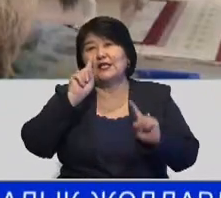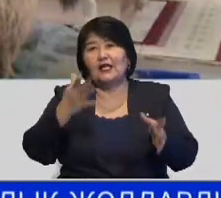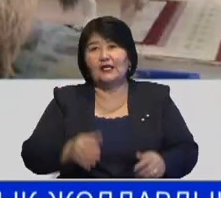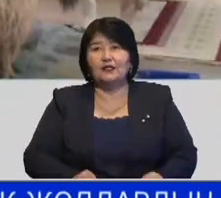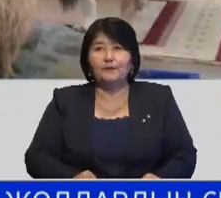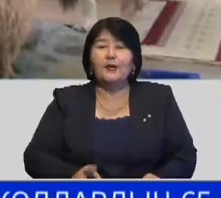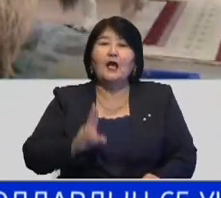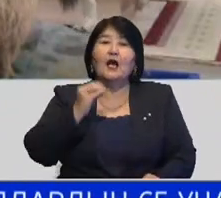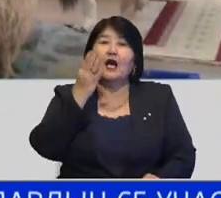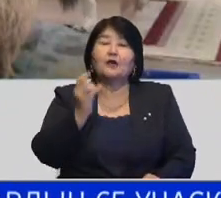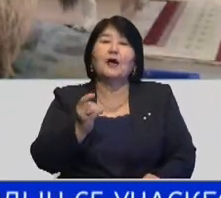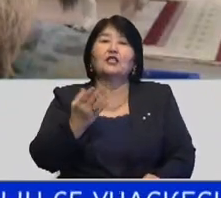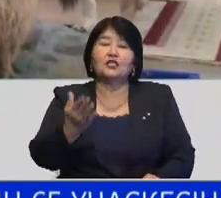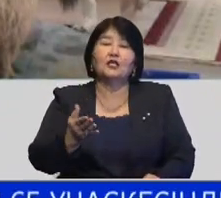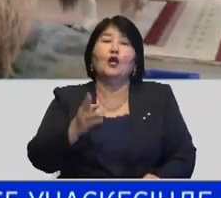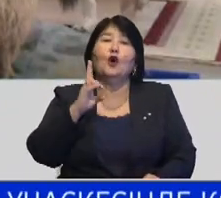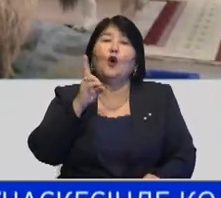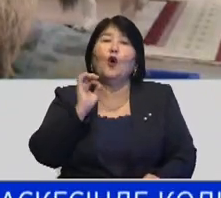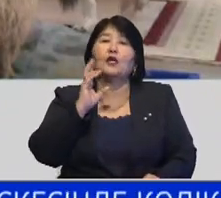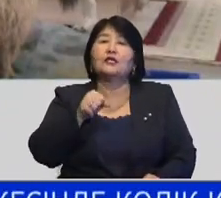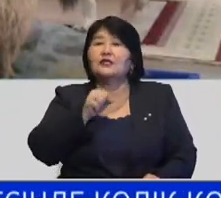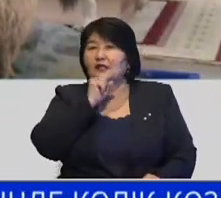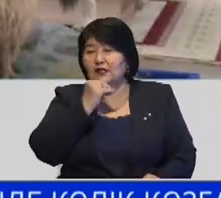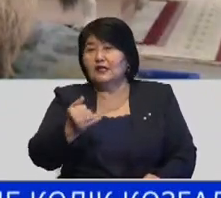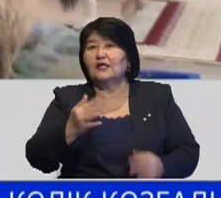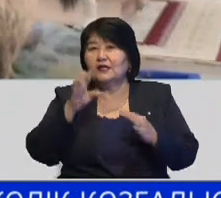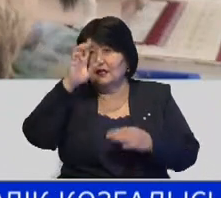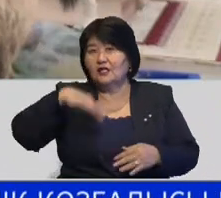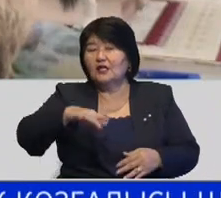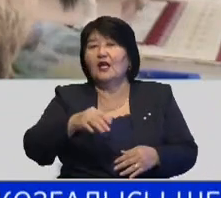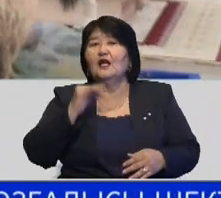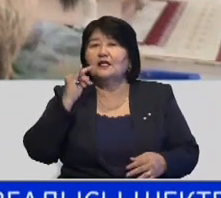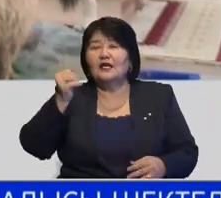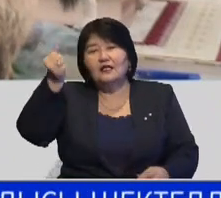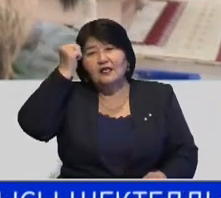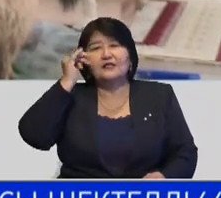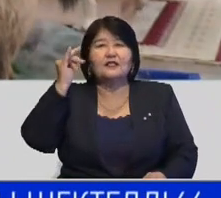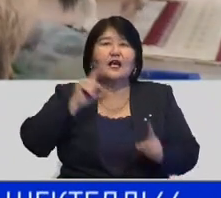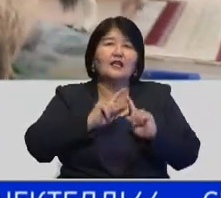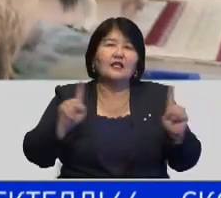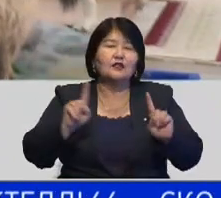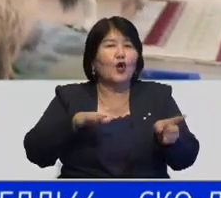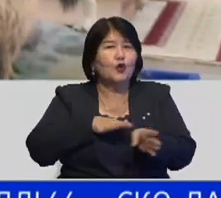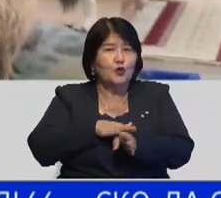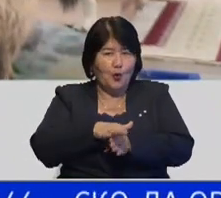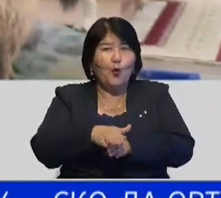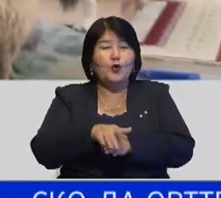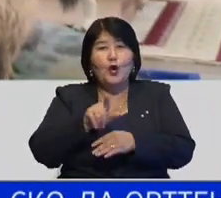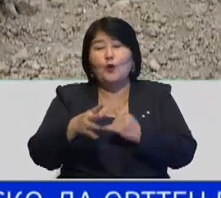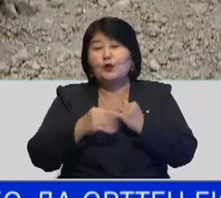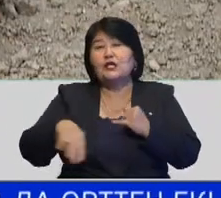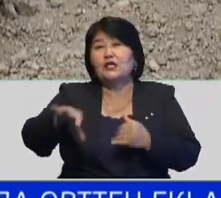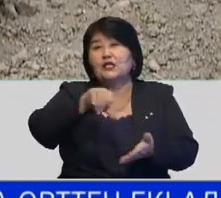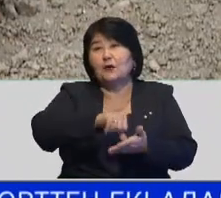Қармақшы қорықтың елі тарихи деректерге, тарихи ескерткіштерге, тарихи тұлғаларға толы осы жер